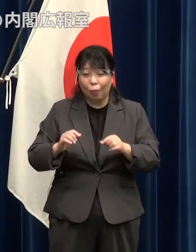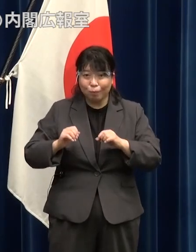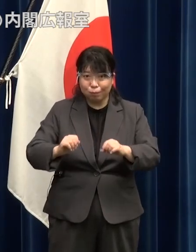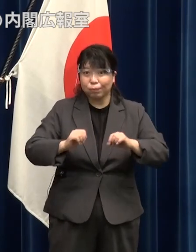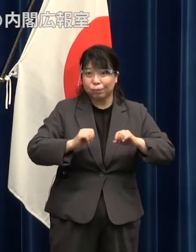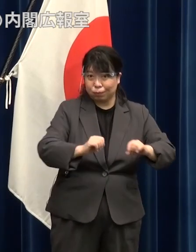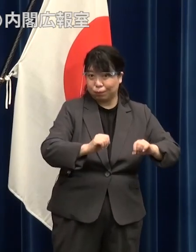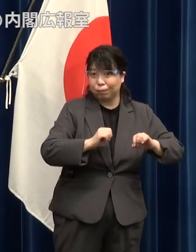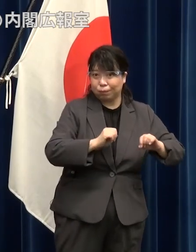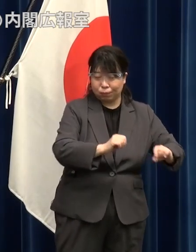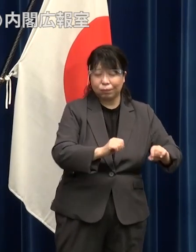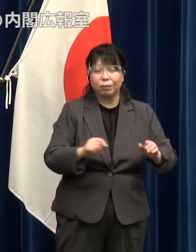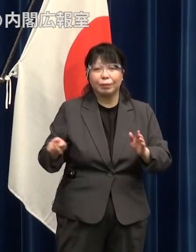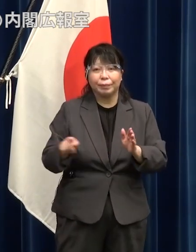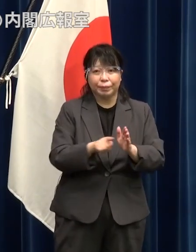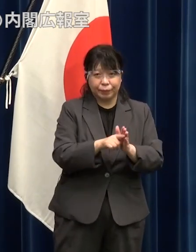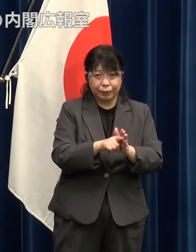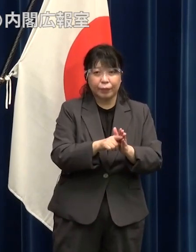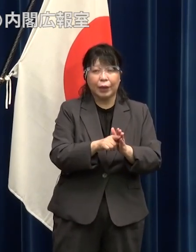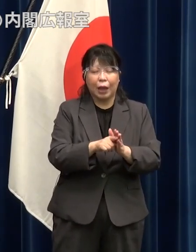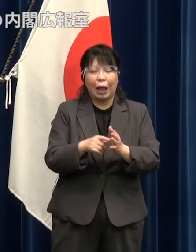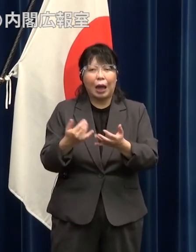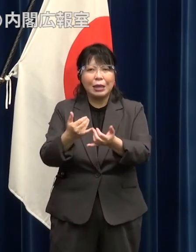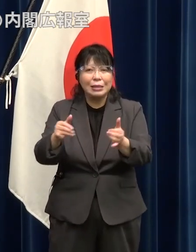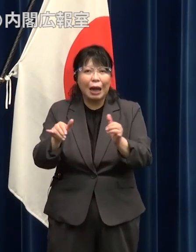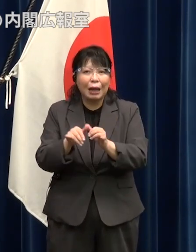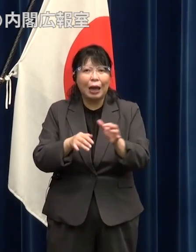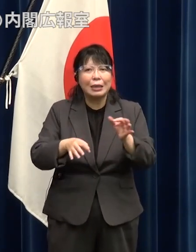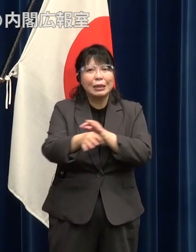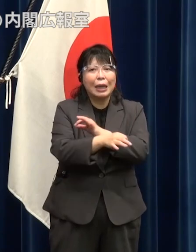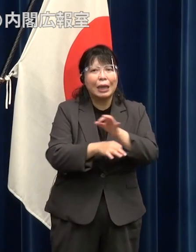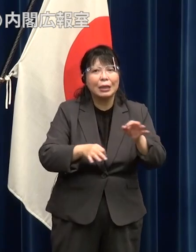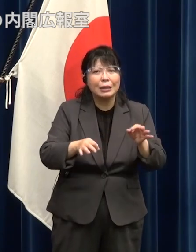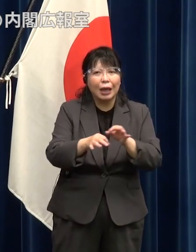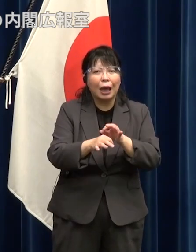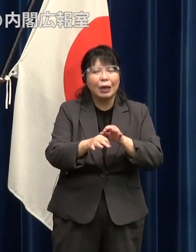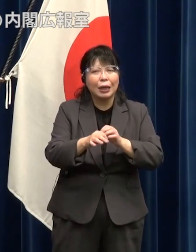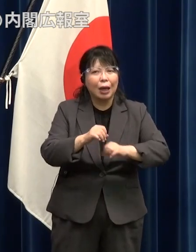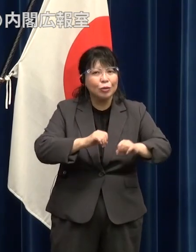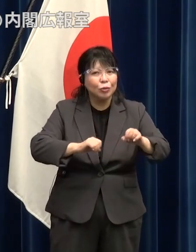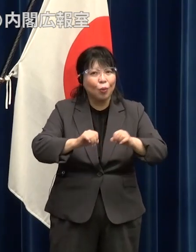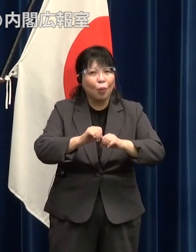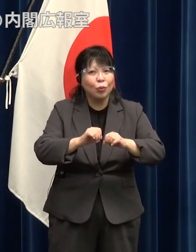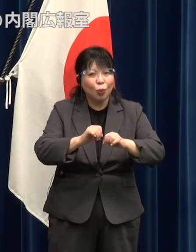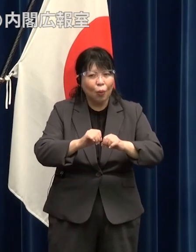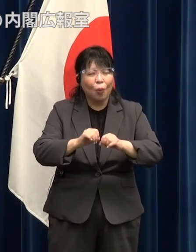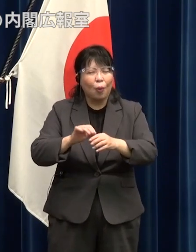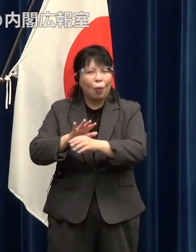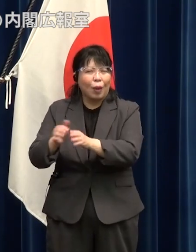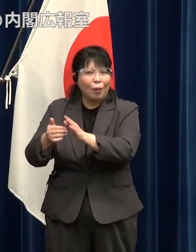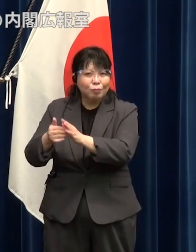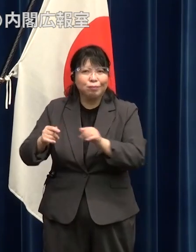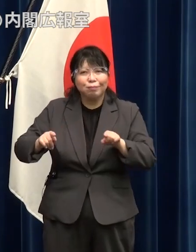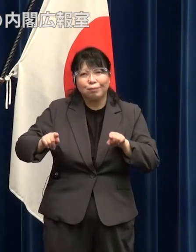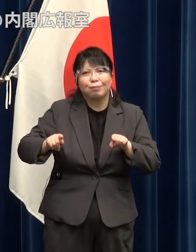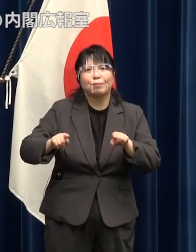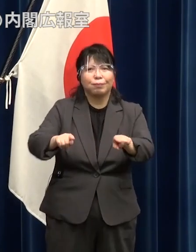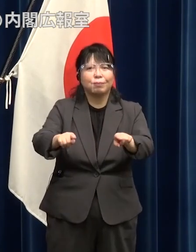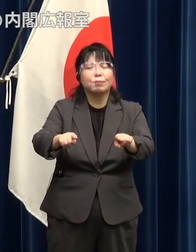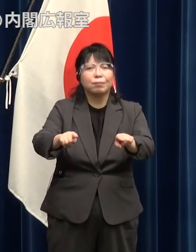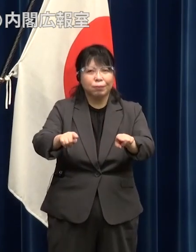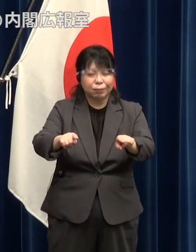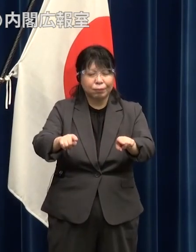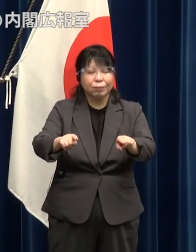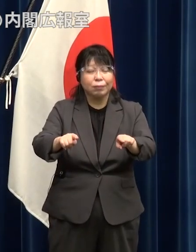。この社会経済活動との両立を、こうした形で進めているところですが、新